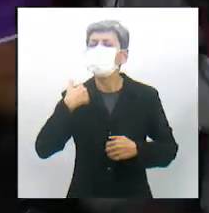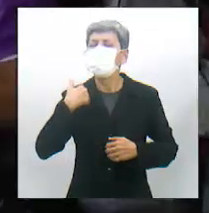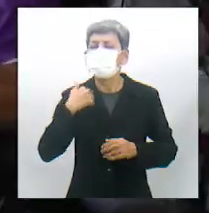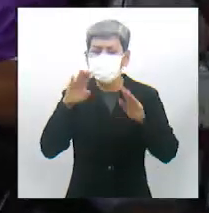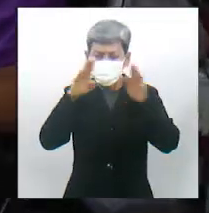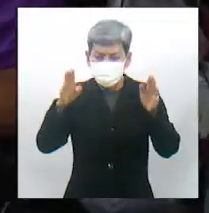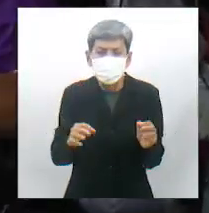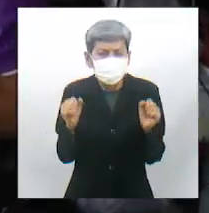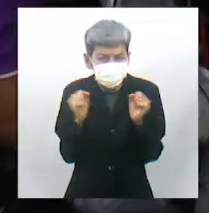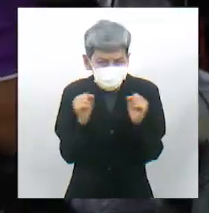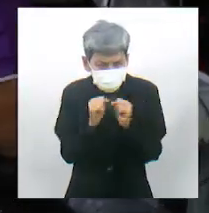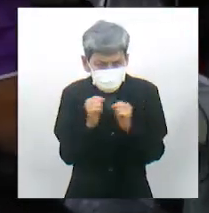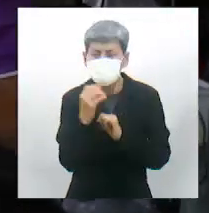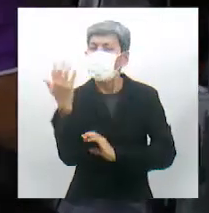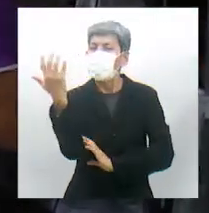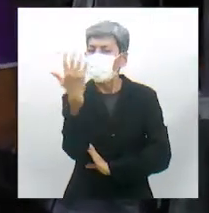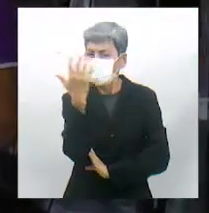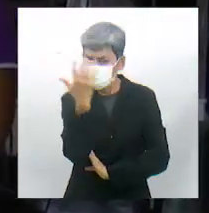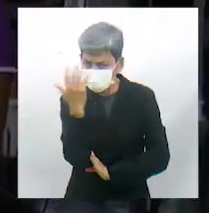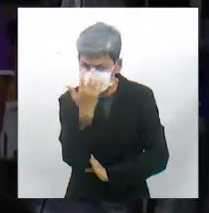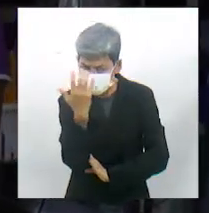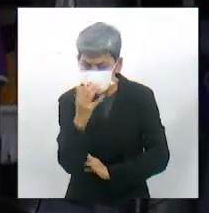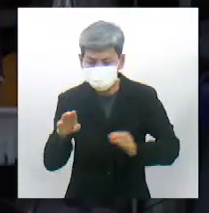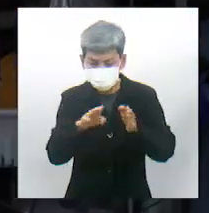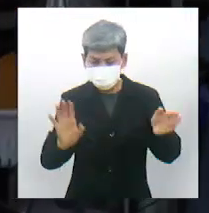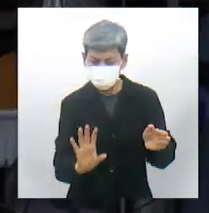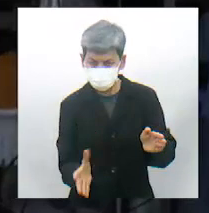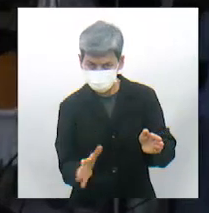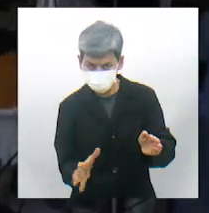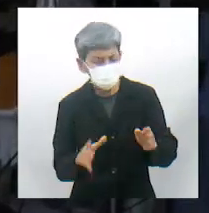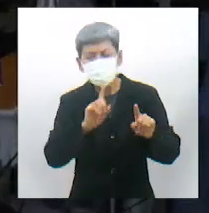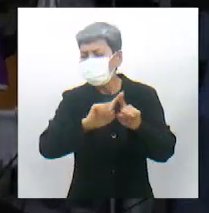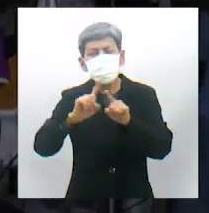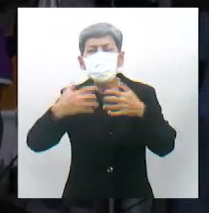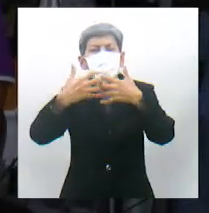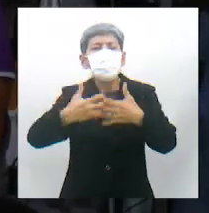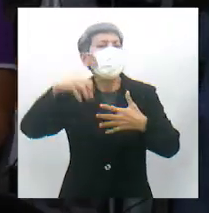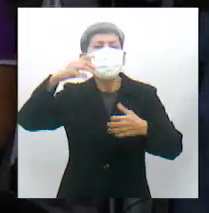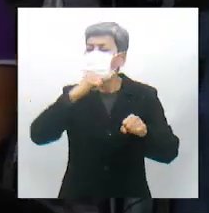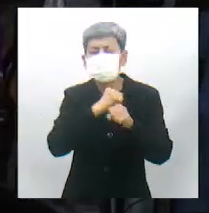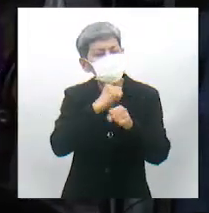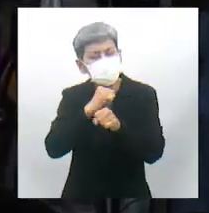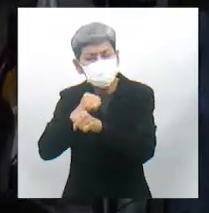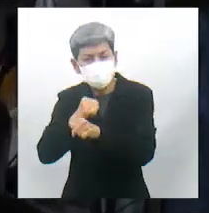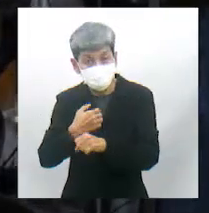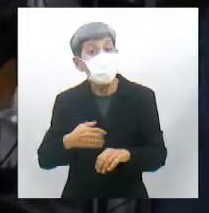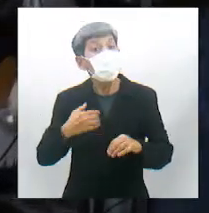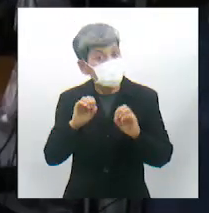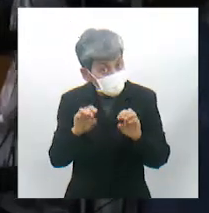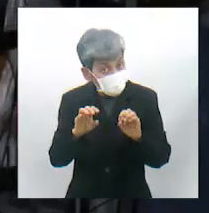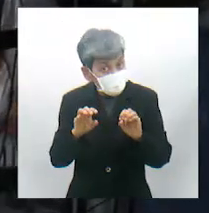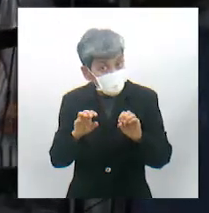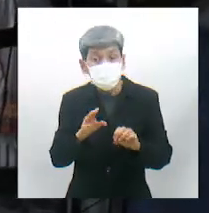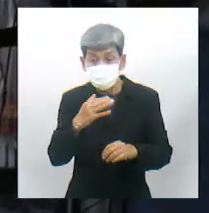ตู้เย็นทีวีเครื่องซักผ้าหมดเครื่องไฟฟ้าทุกชนิดนะครับ รับซ่อมหมดเลย ครับ แล้วก็รับสอนด้วยใช่ไหม